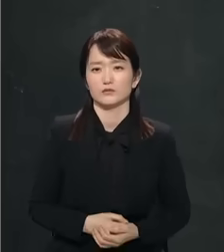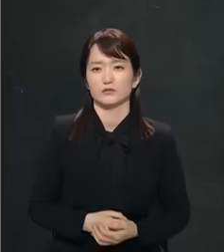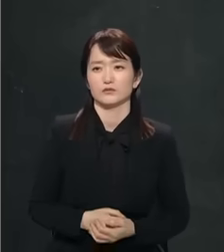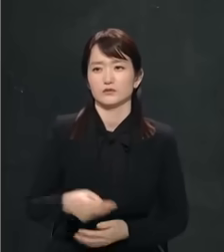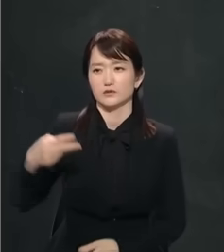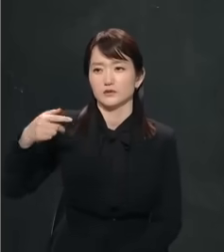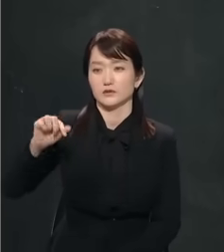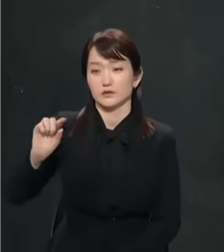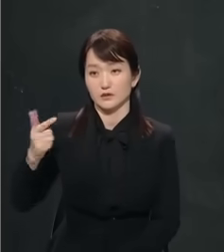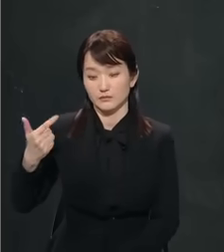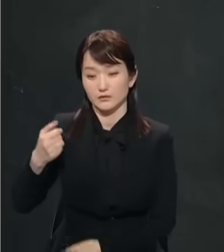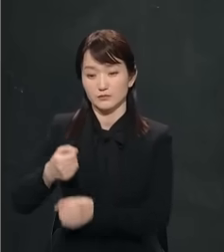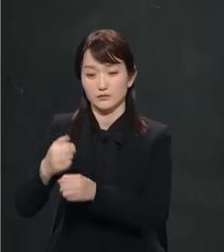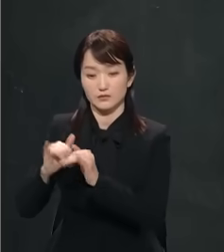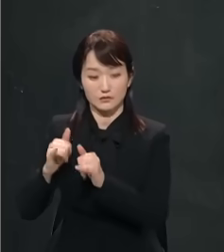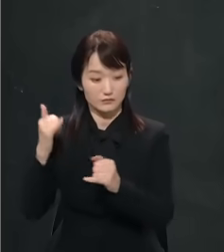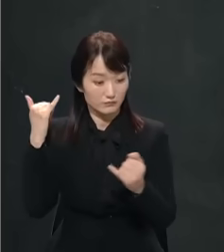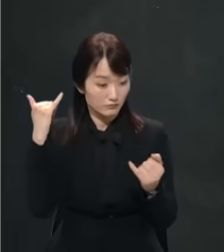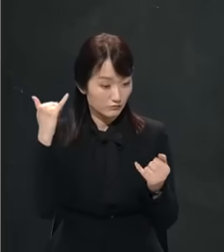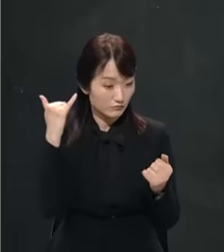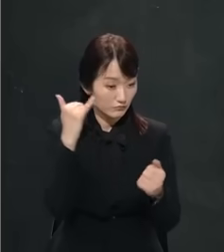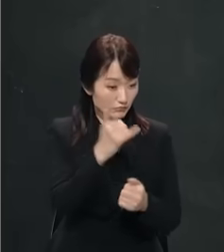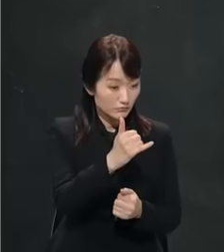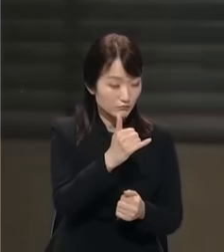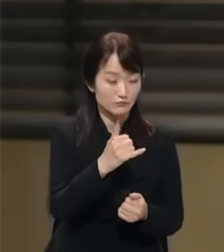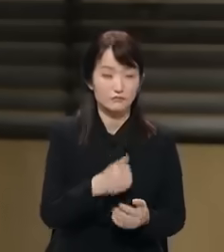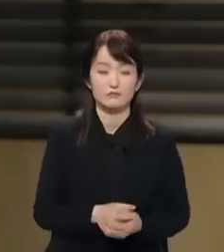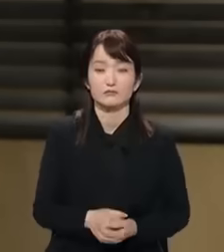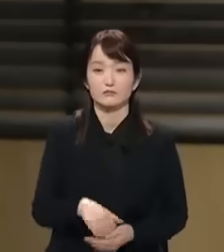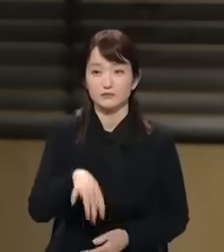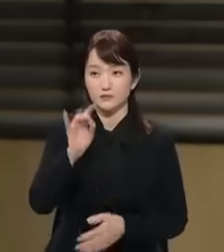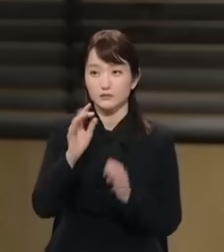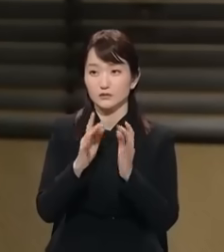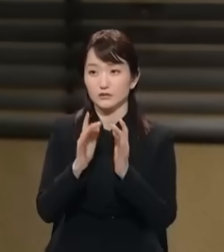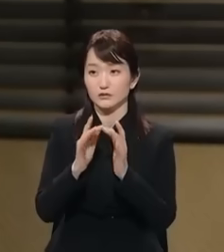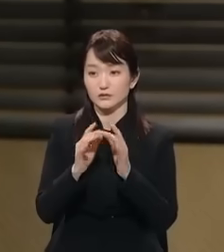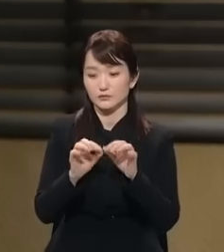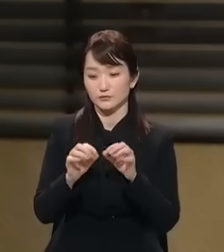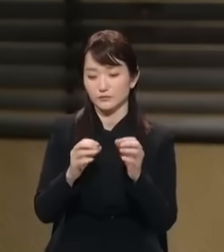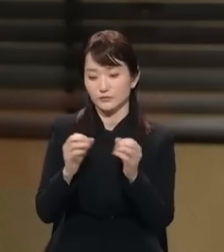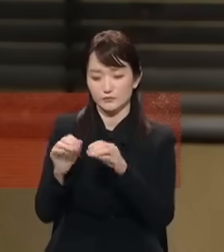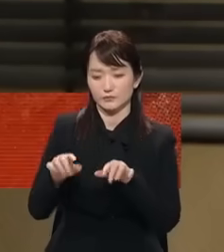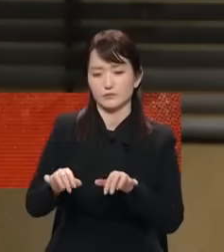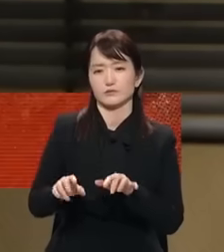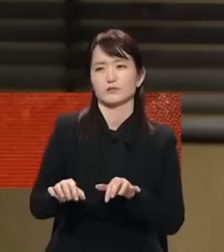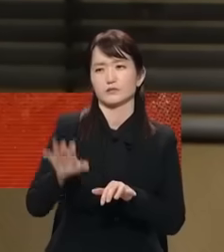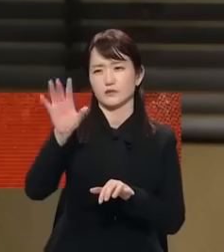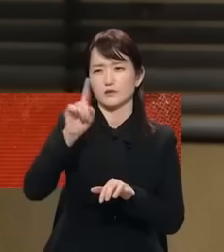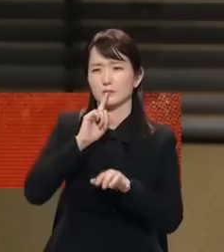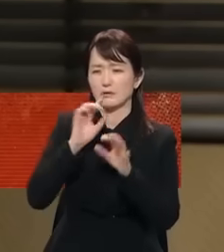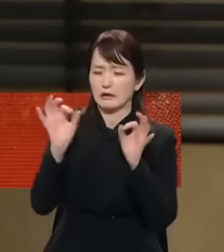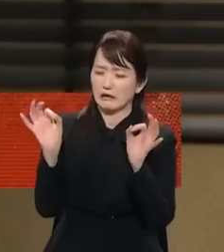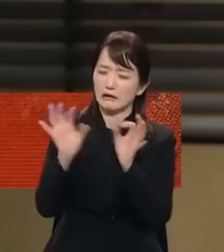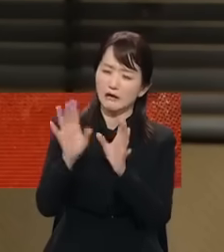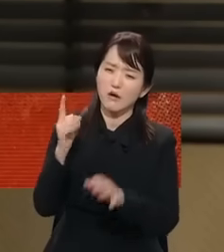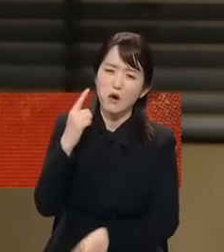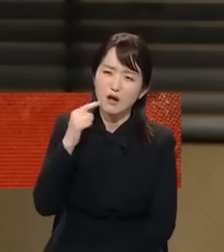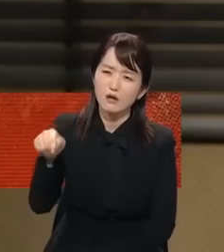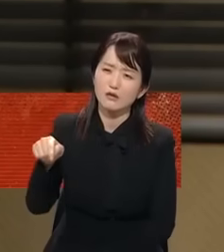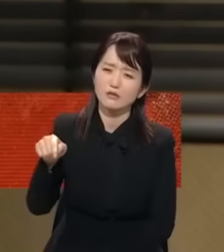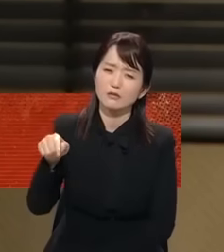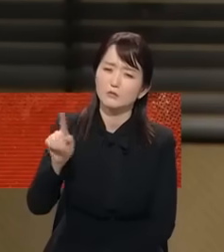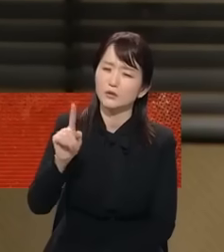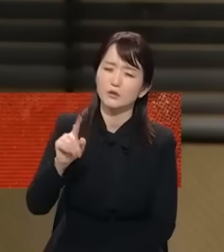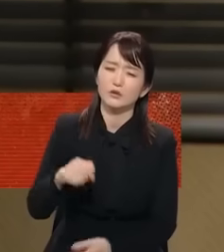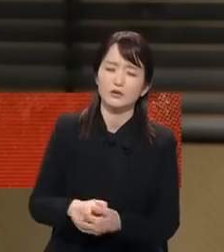제작진에서도 직접 연락을 했습니다 그런데 이게 처음에는 뭐 온라인 커뮤니티 같은 것들이 너무 말도 안 되는 허위에서 대응할 생각도